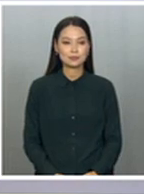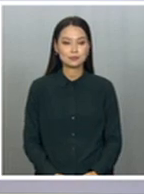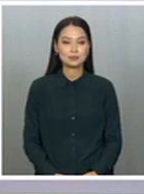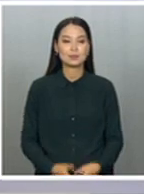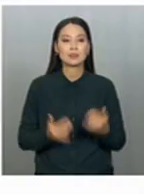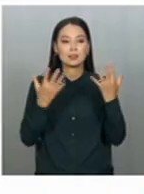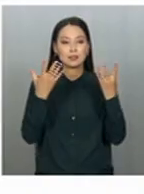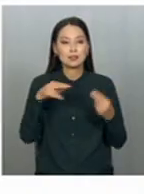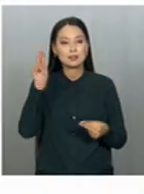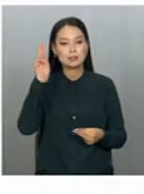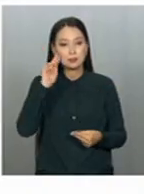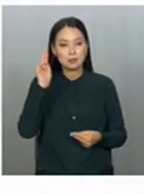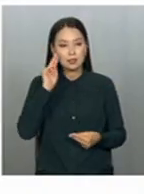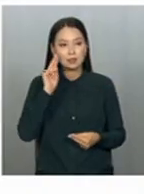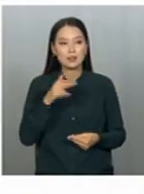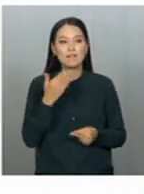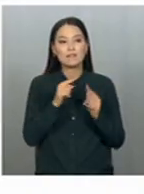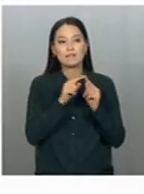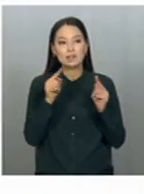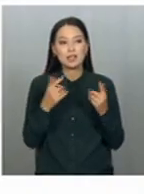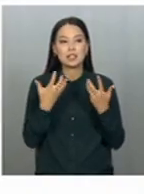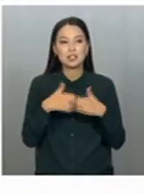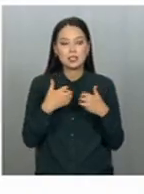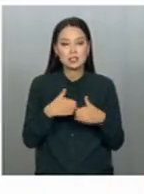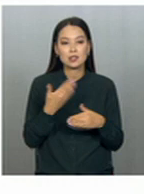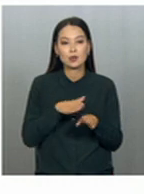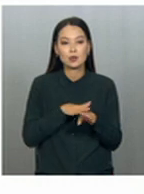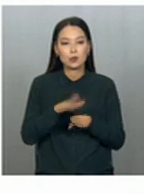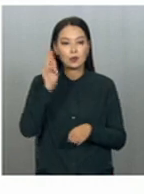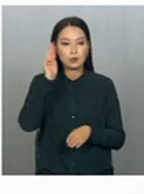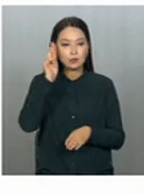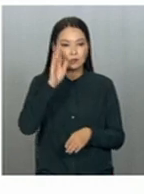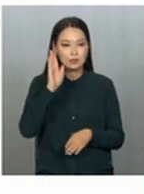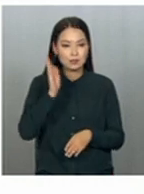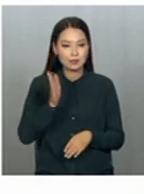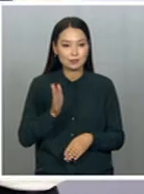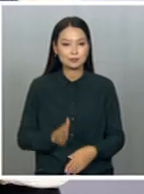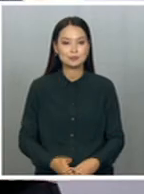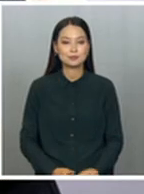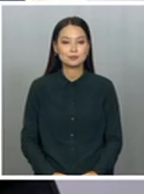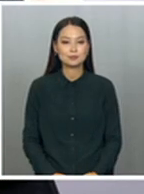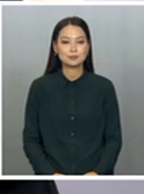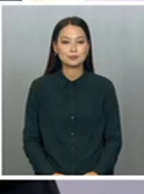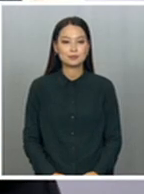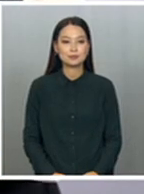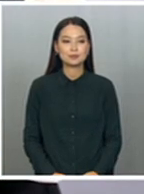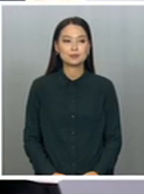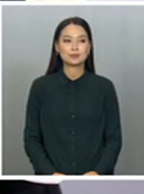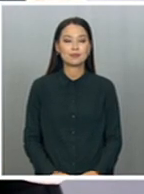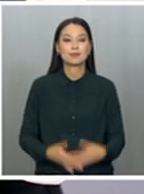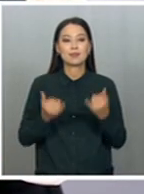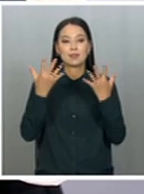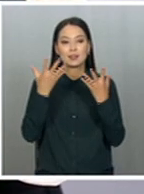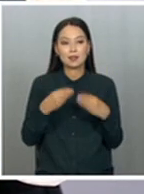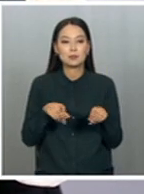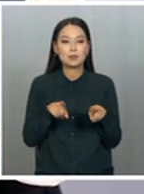Бүгінгі сабақта векторды есептер шығаруда қолдануды үйренесіз. Түзуді әр түрлі